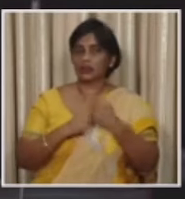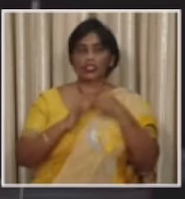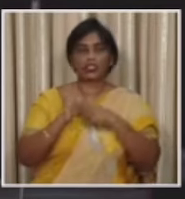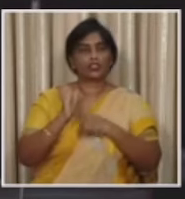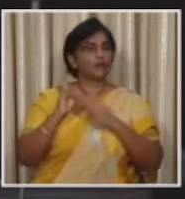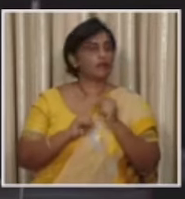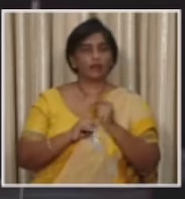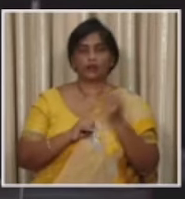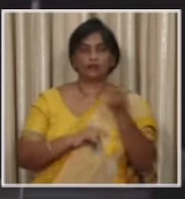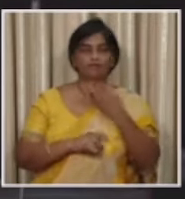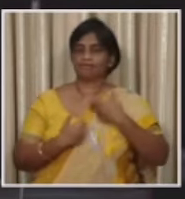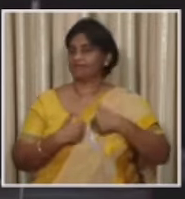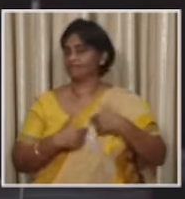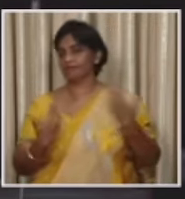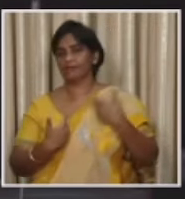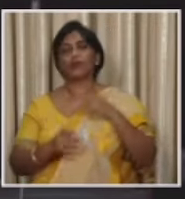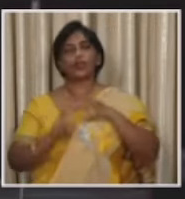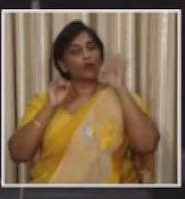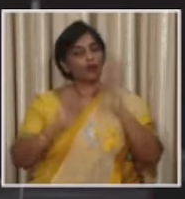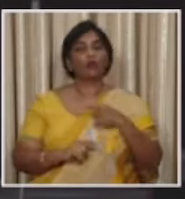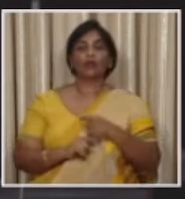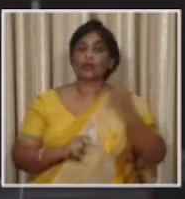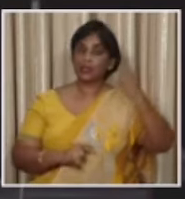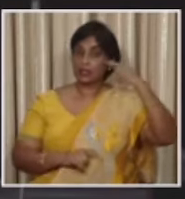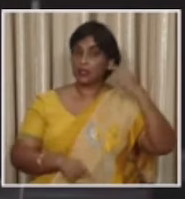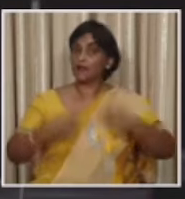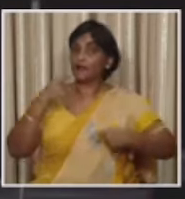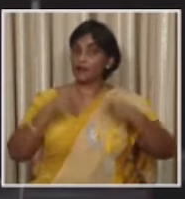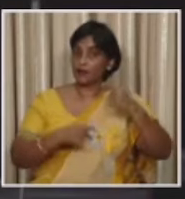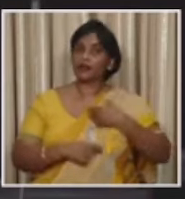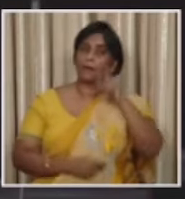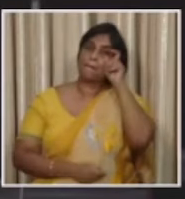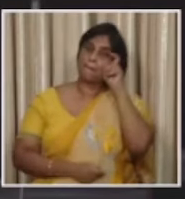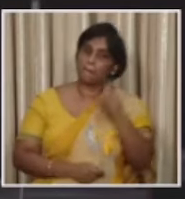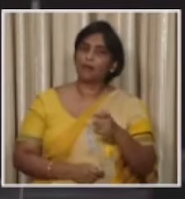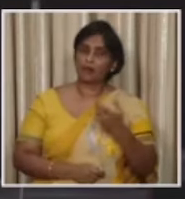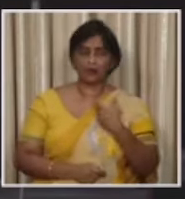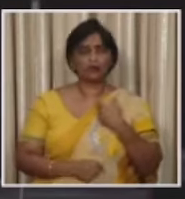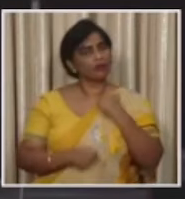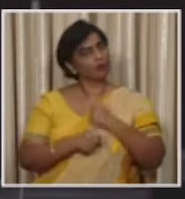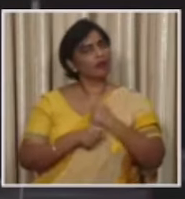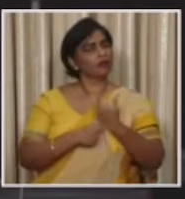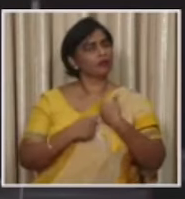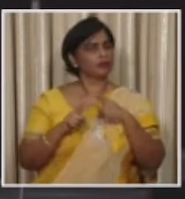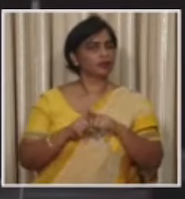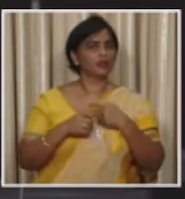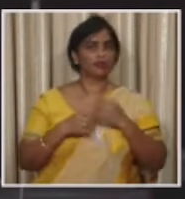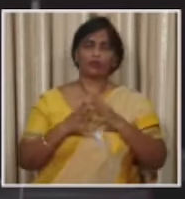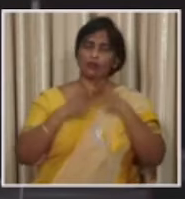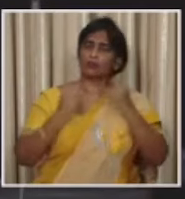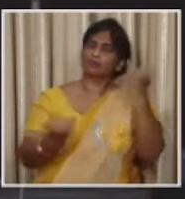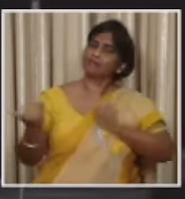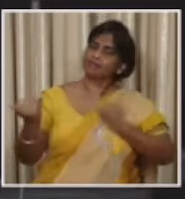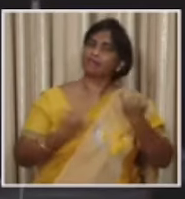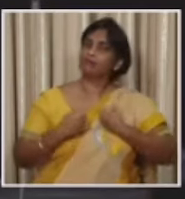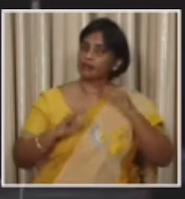ජනතා විමුක්ති පෙරමුණයි ඒක මගහැරියා. ඊළඟට ඊයේ විවාද දී අපි බලාගෙන හිටියා. මොකද අපි රජයක් හැටියට මොනතරම්